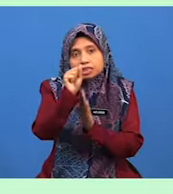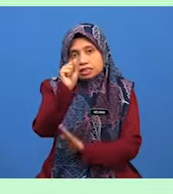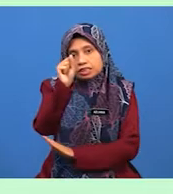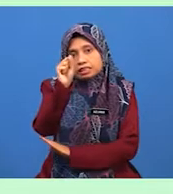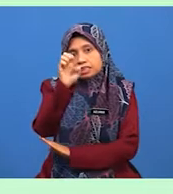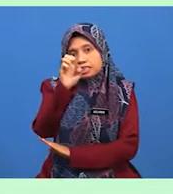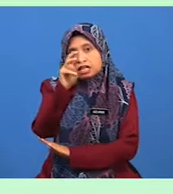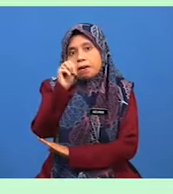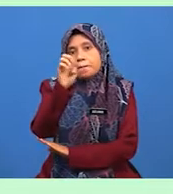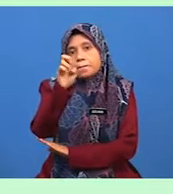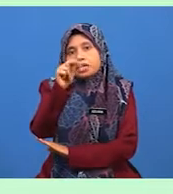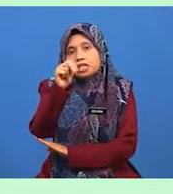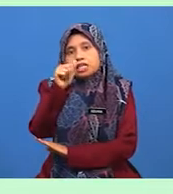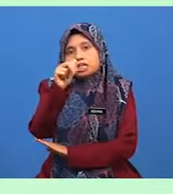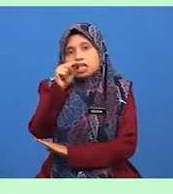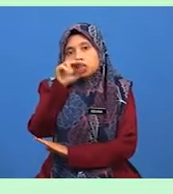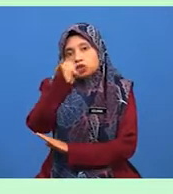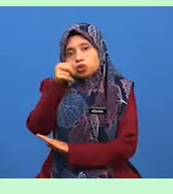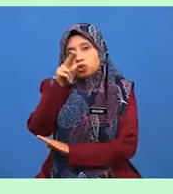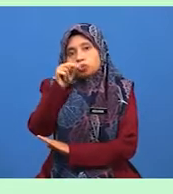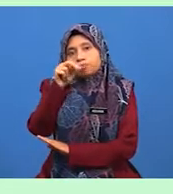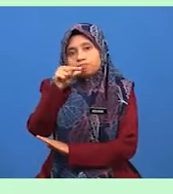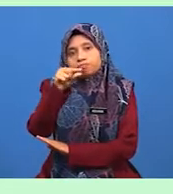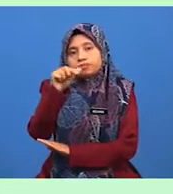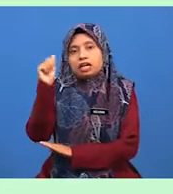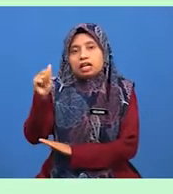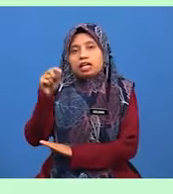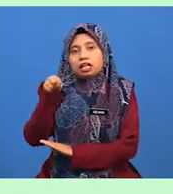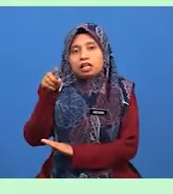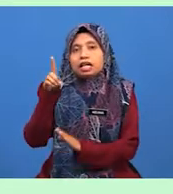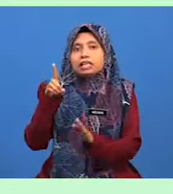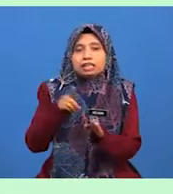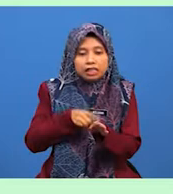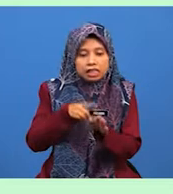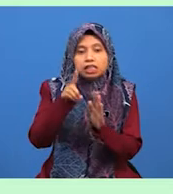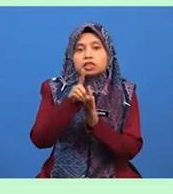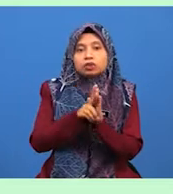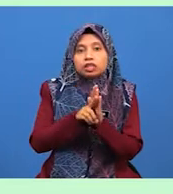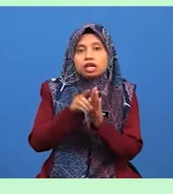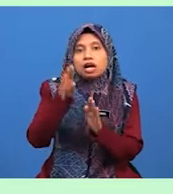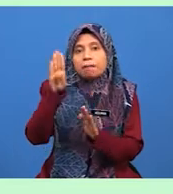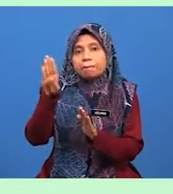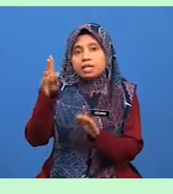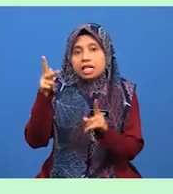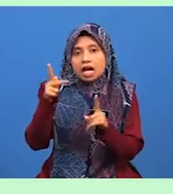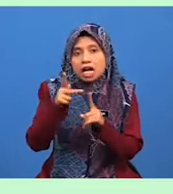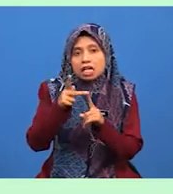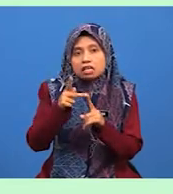A. D. B. Ke. C. Dari dan